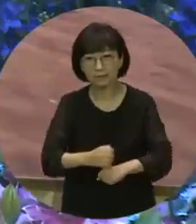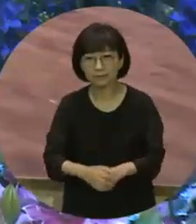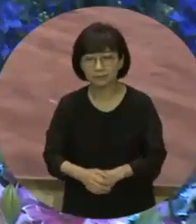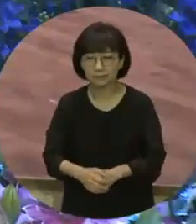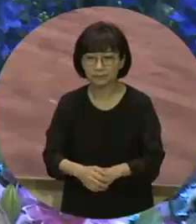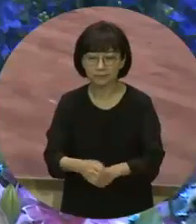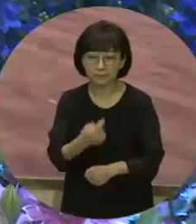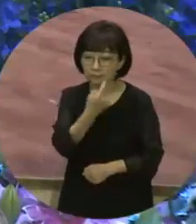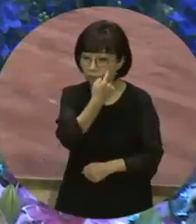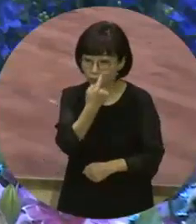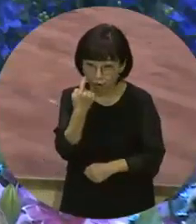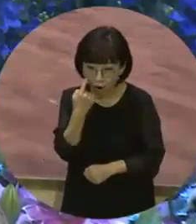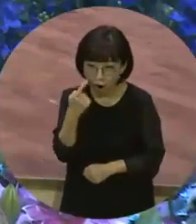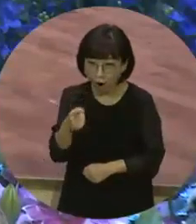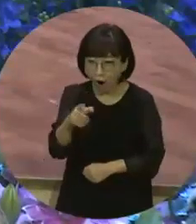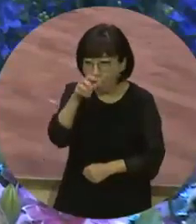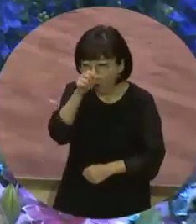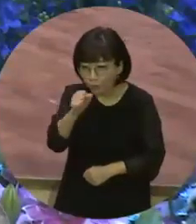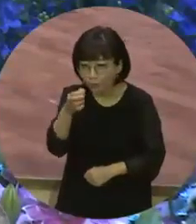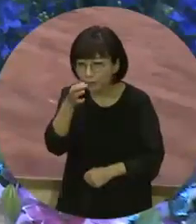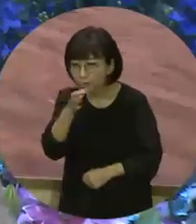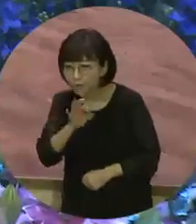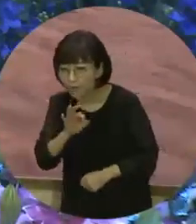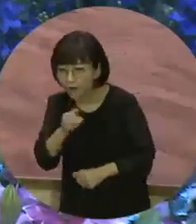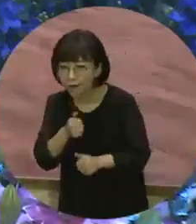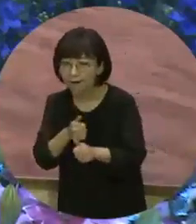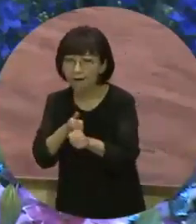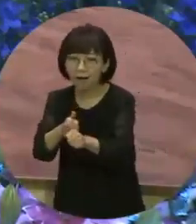눈에 보이는 것이 유익해 보이니까.